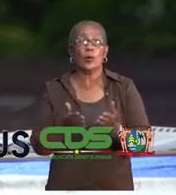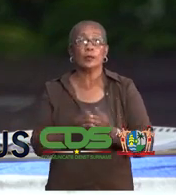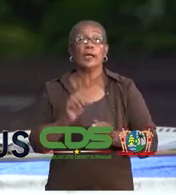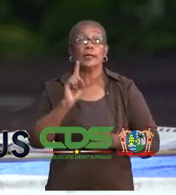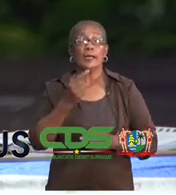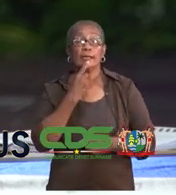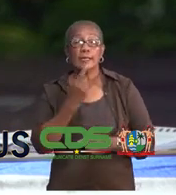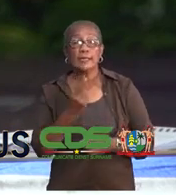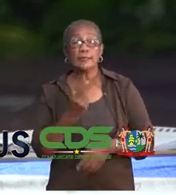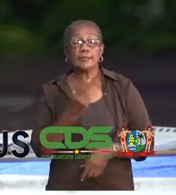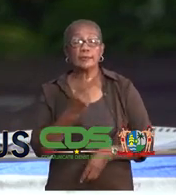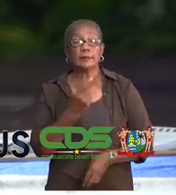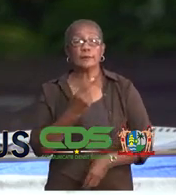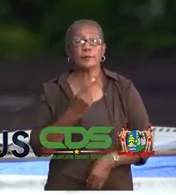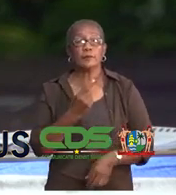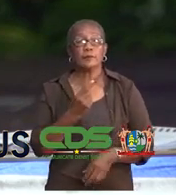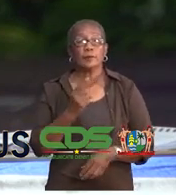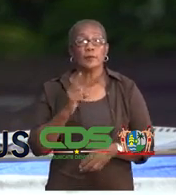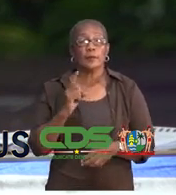is